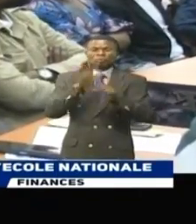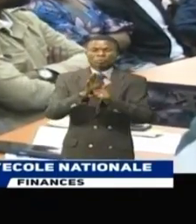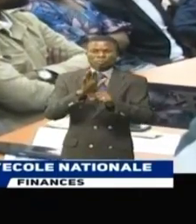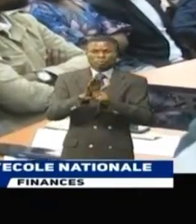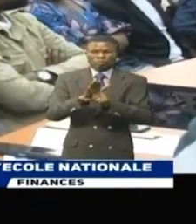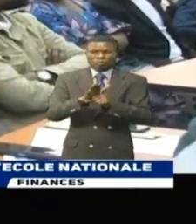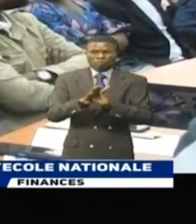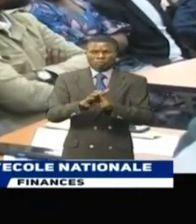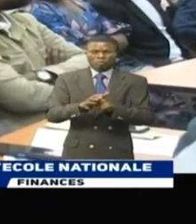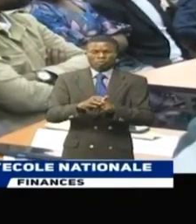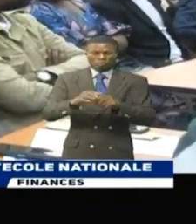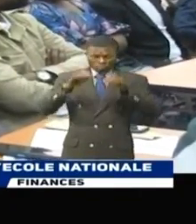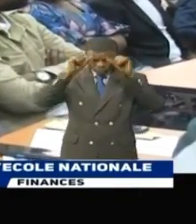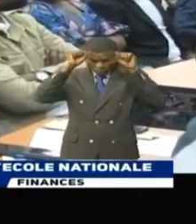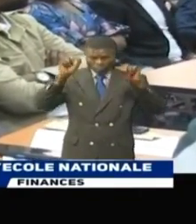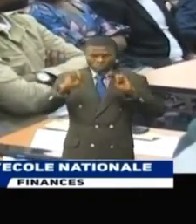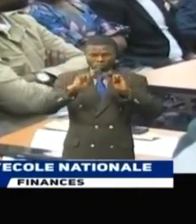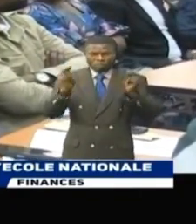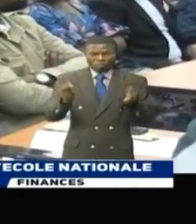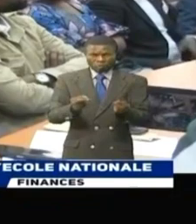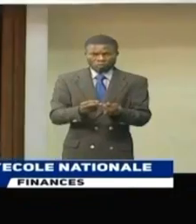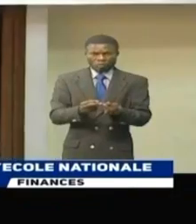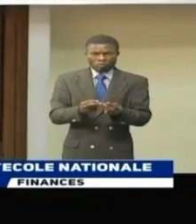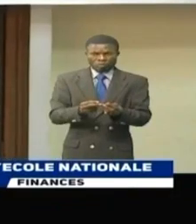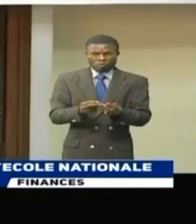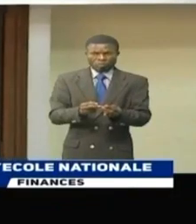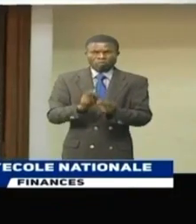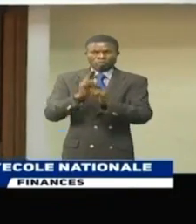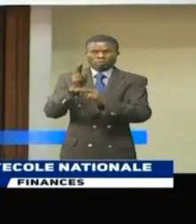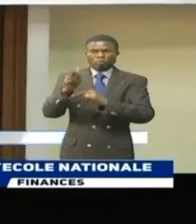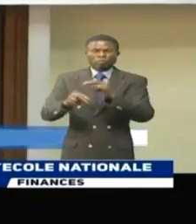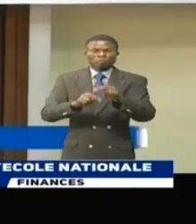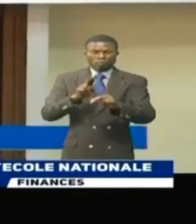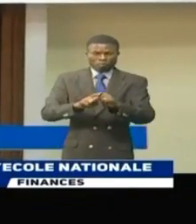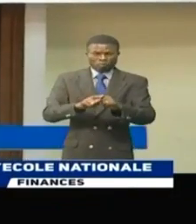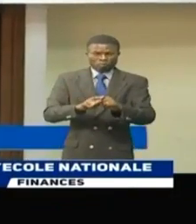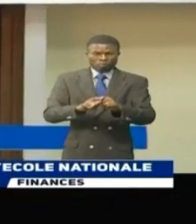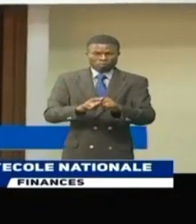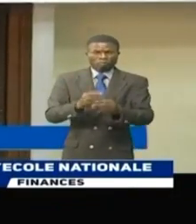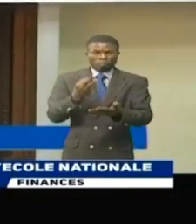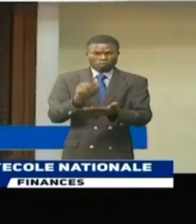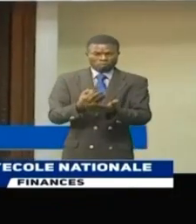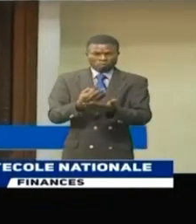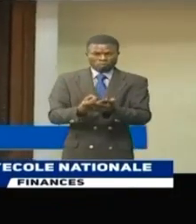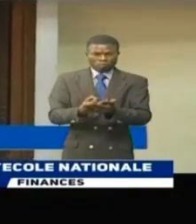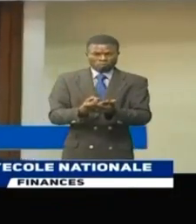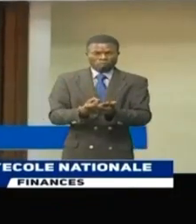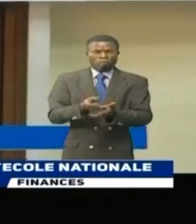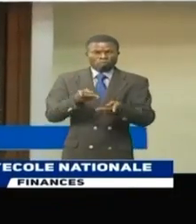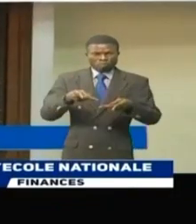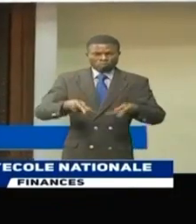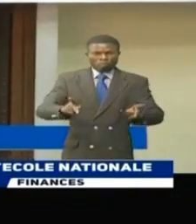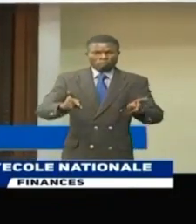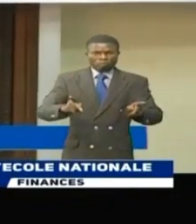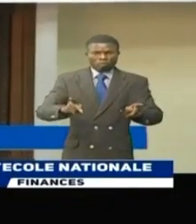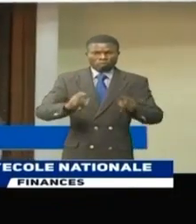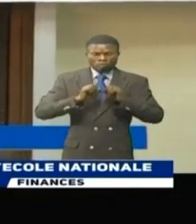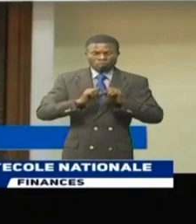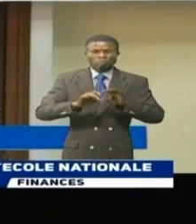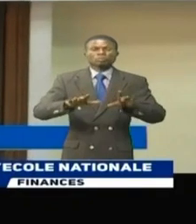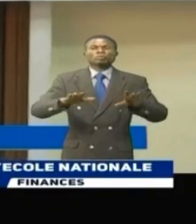nous pouvons vous rassurer, Excellence, que la formation de 3 ans assurée permet de